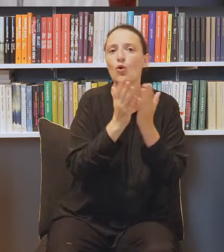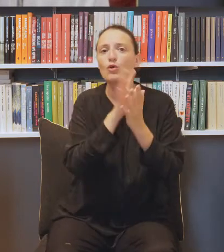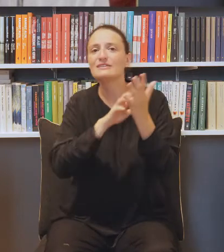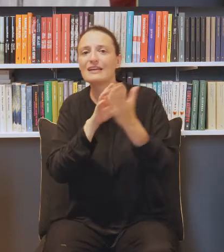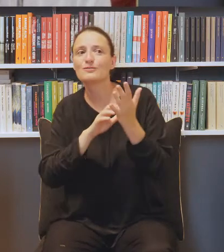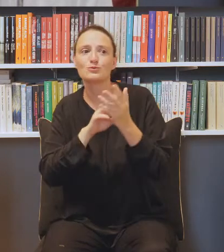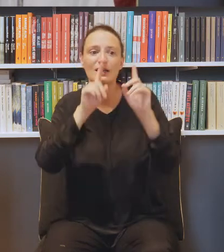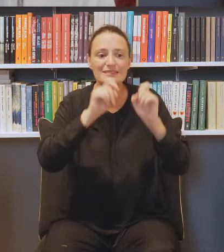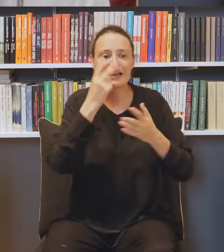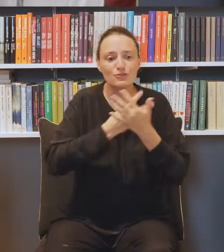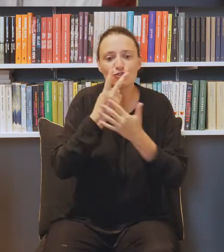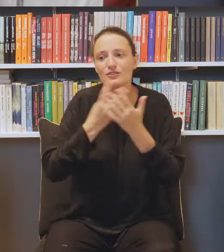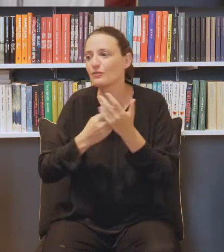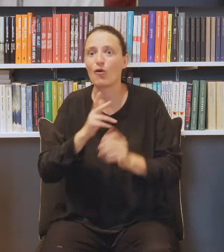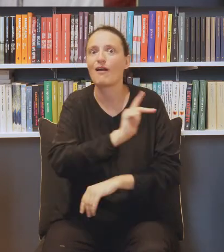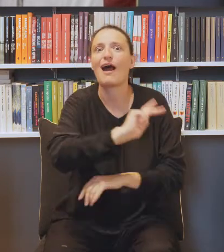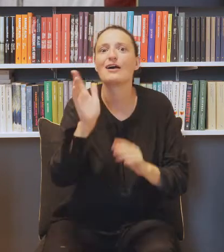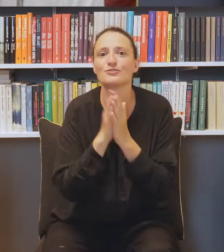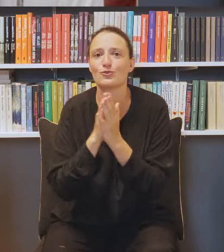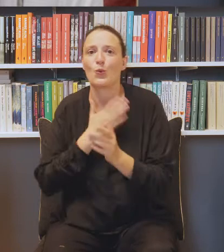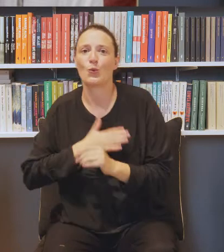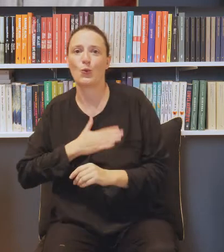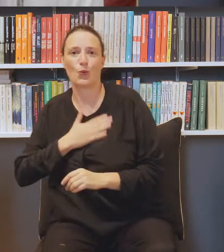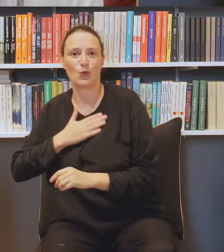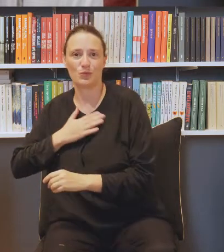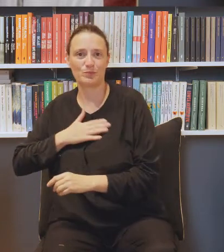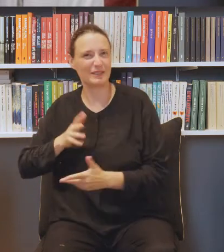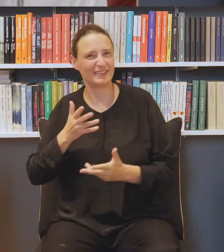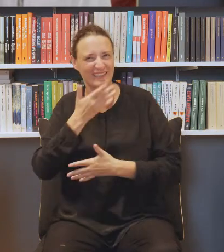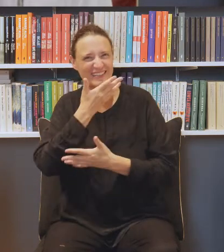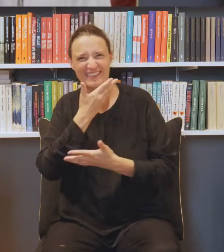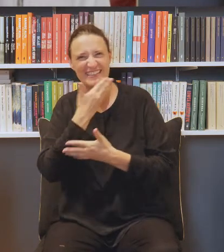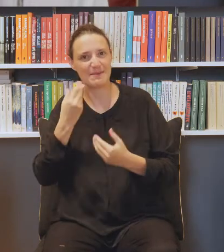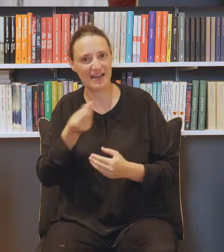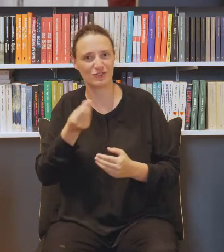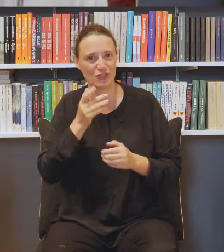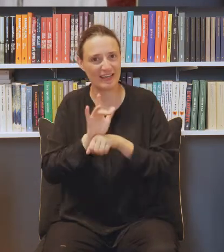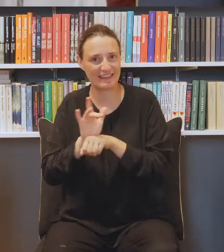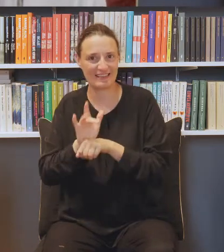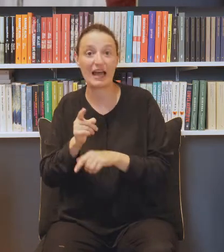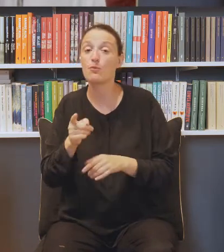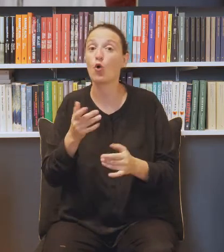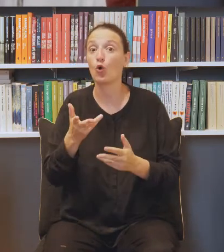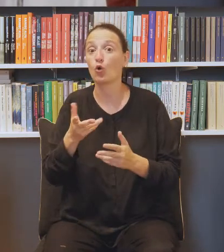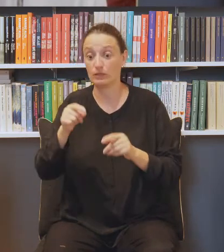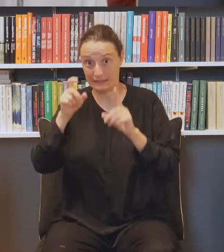że podobają mu się wszystkie książki. To znaczy krytyczne, żeby patrzeć krytycznie na książki, to trzeba mieć